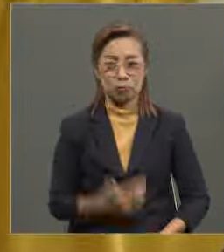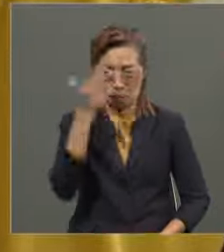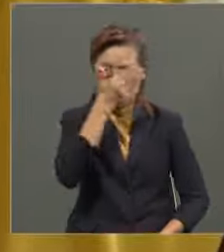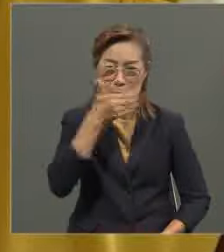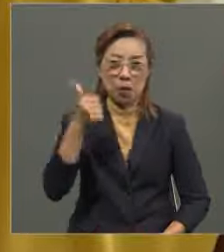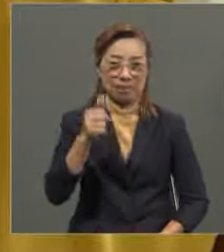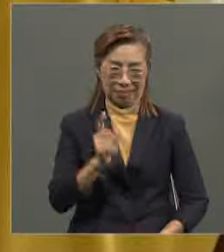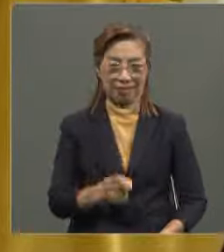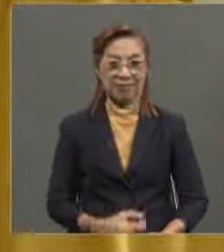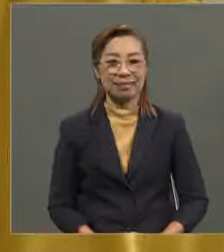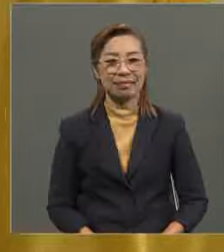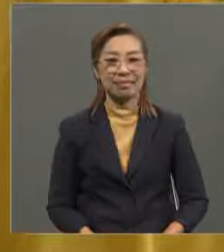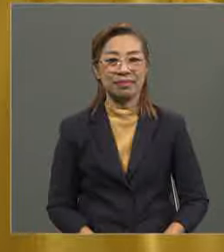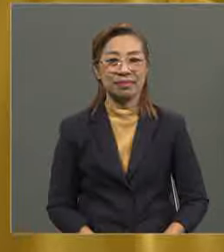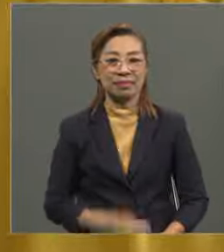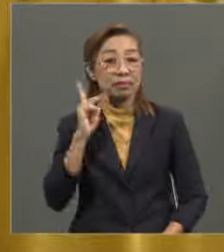ค่ะ